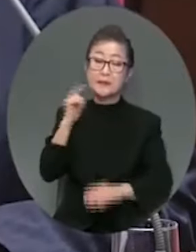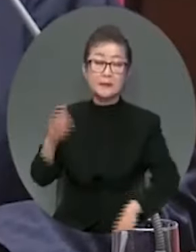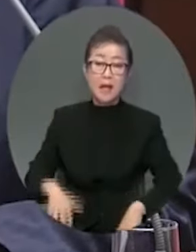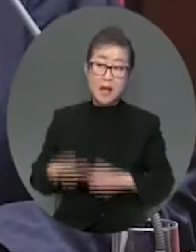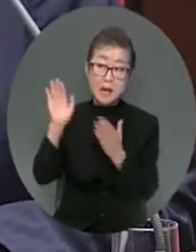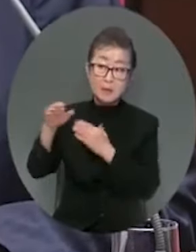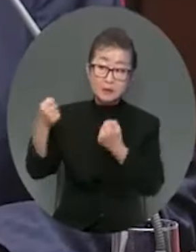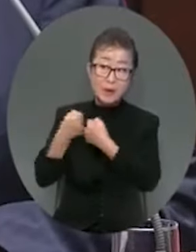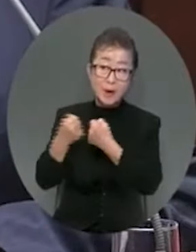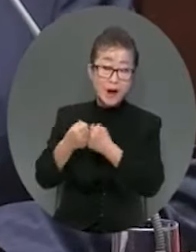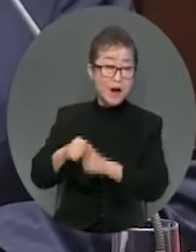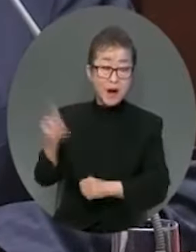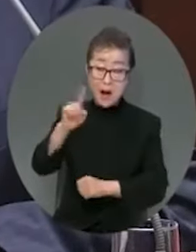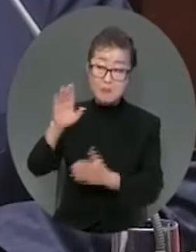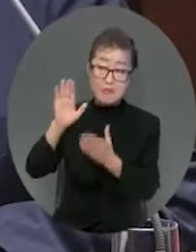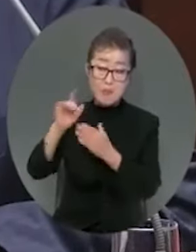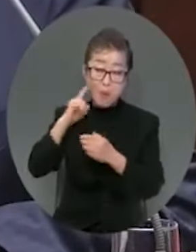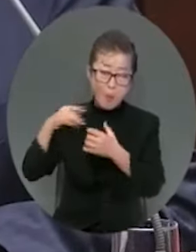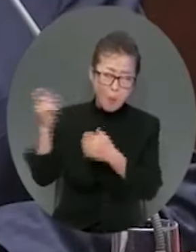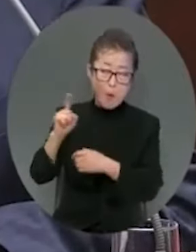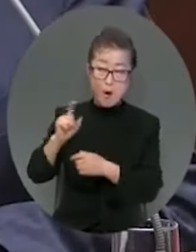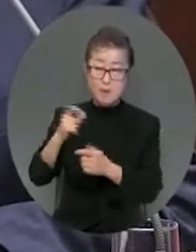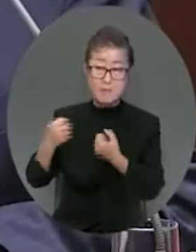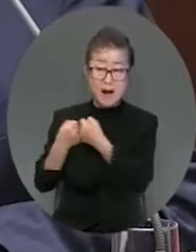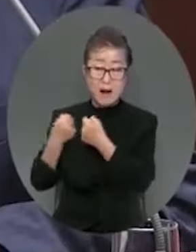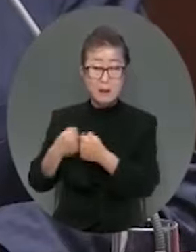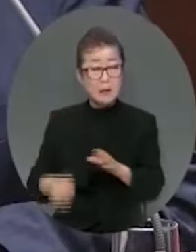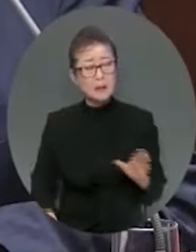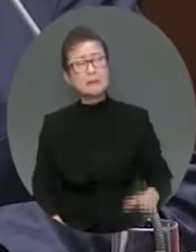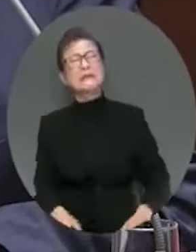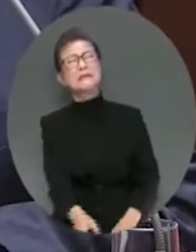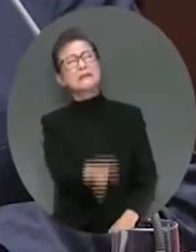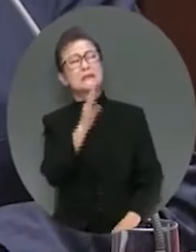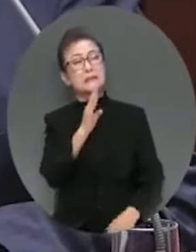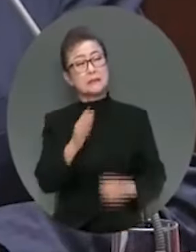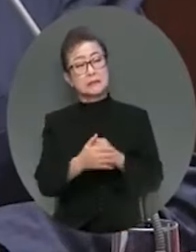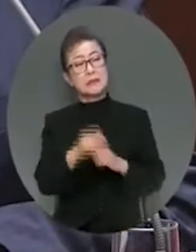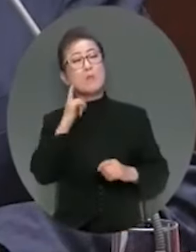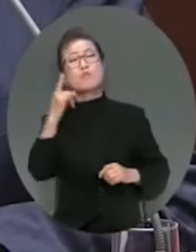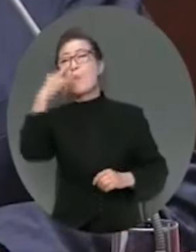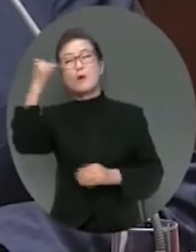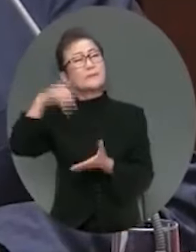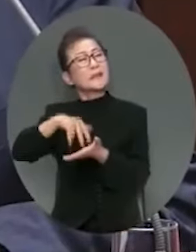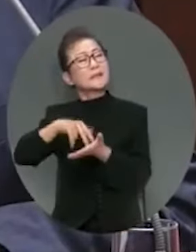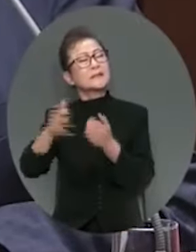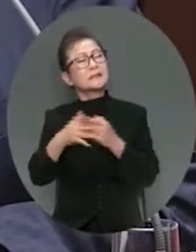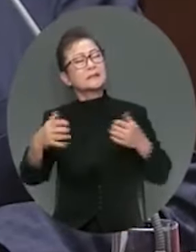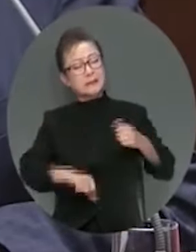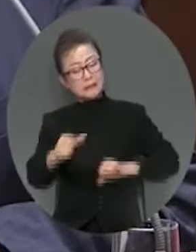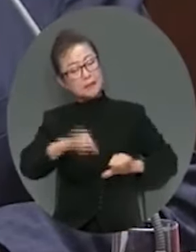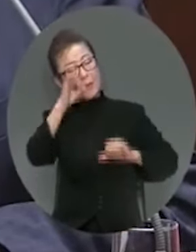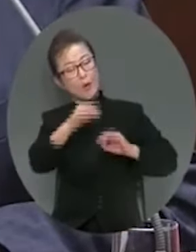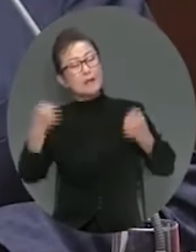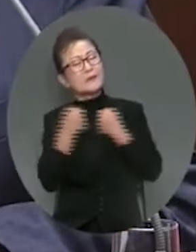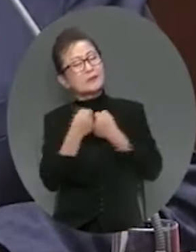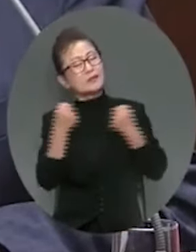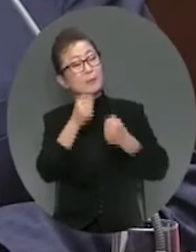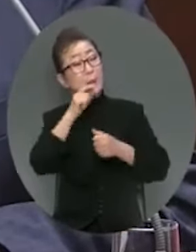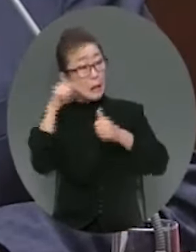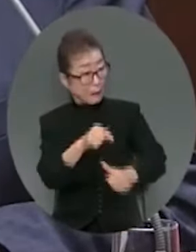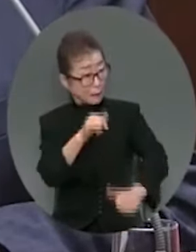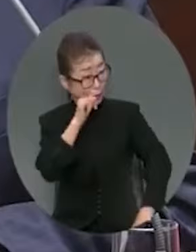싸우라? 세상에 어떤 부모가 자식들에게 싸우라고 어떤 대통령이